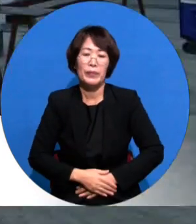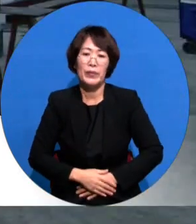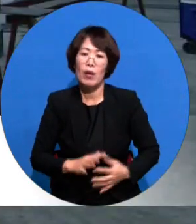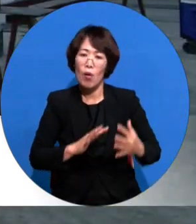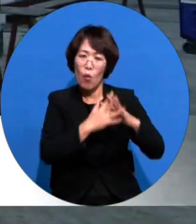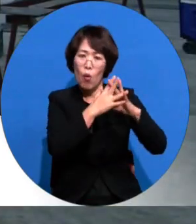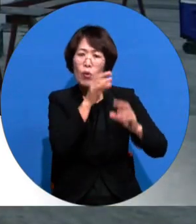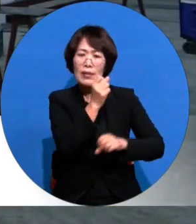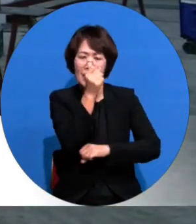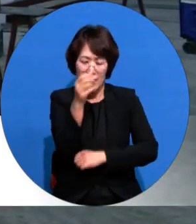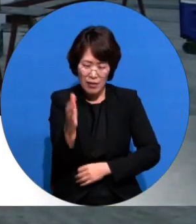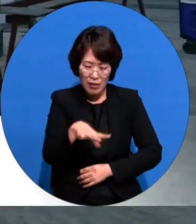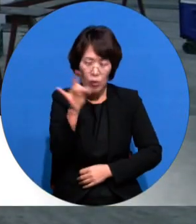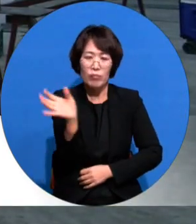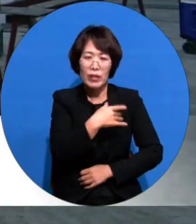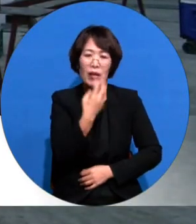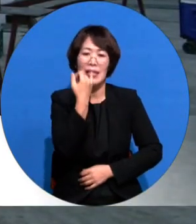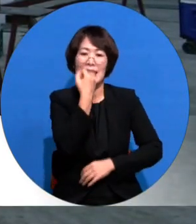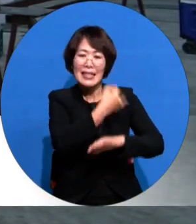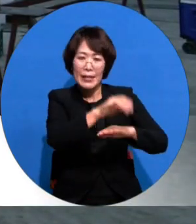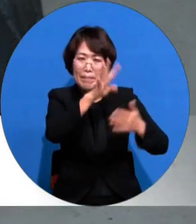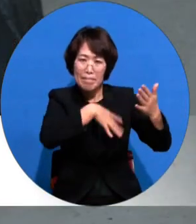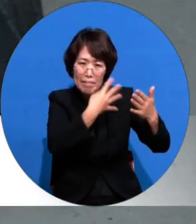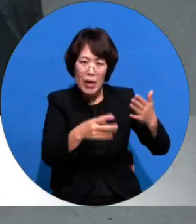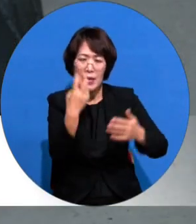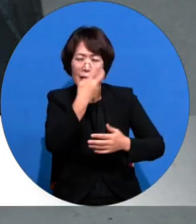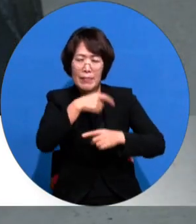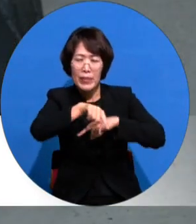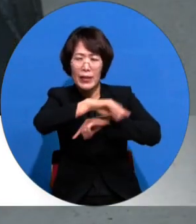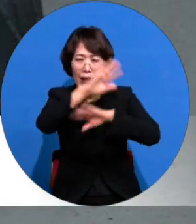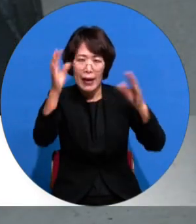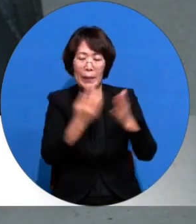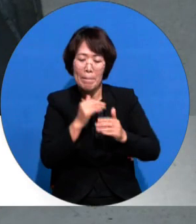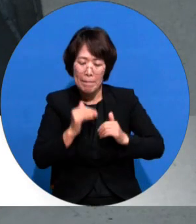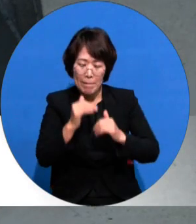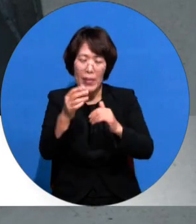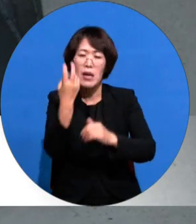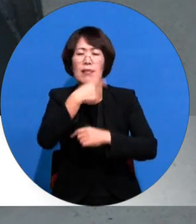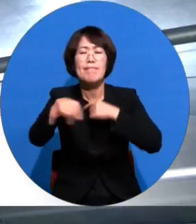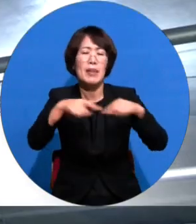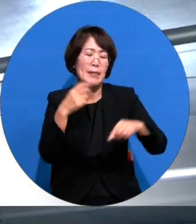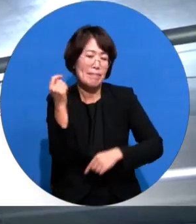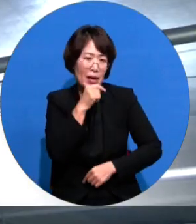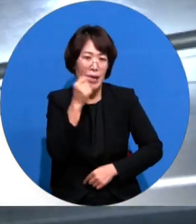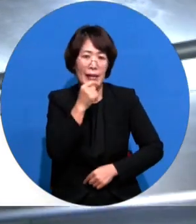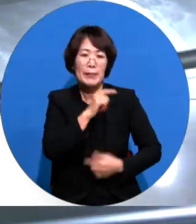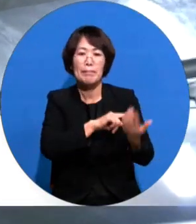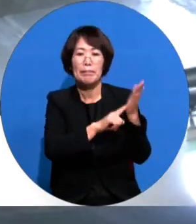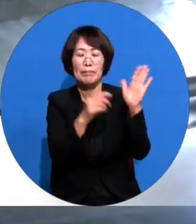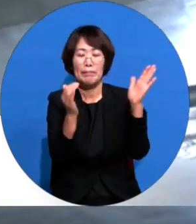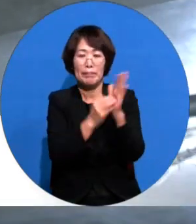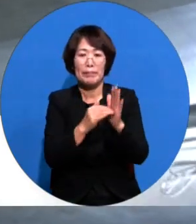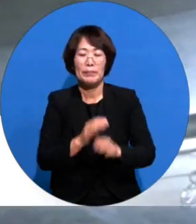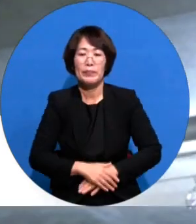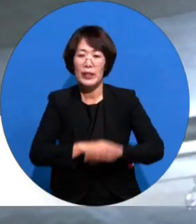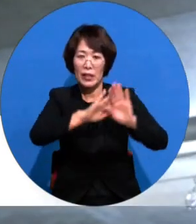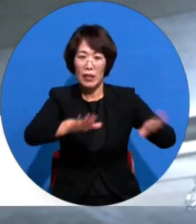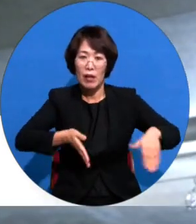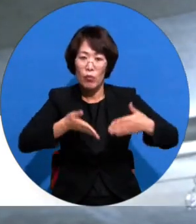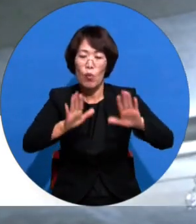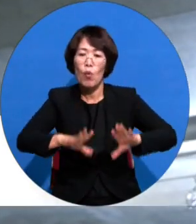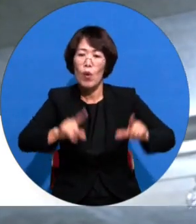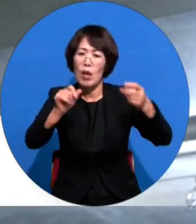공사 기초 단계부터 설계, 시공, 감리 등 모든 단계에서 관리 감독을 강화하기로 했습니다. 전라남도는